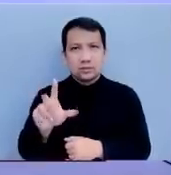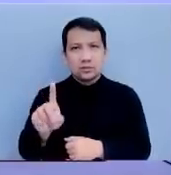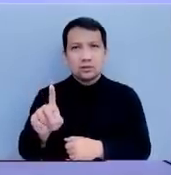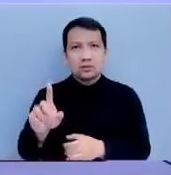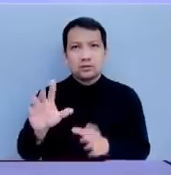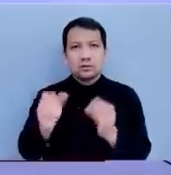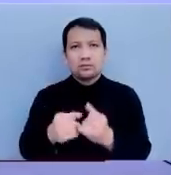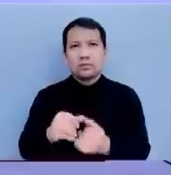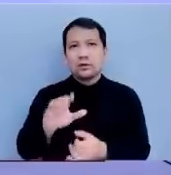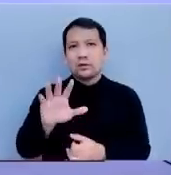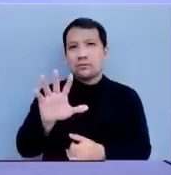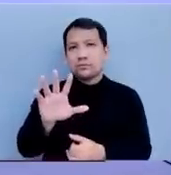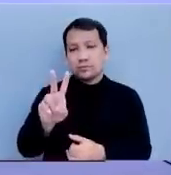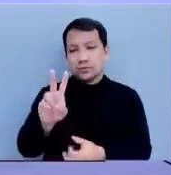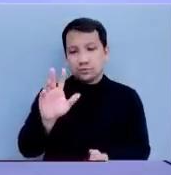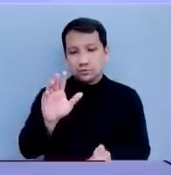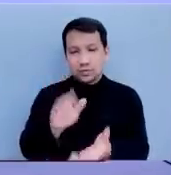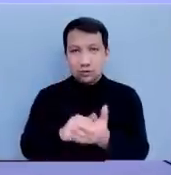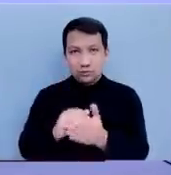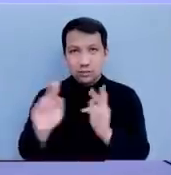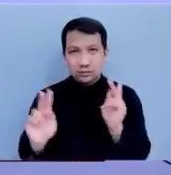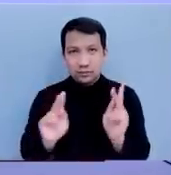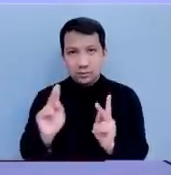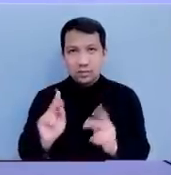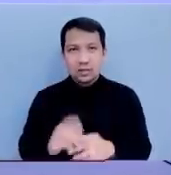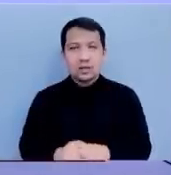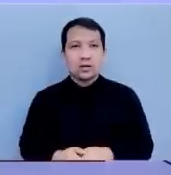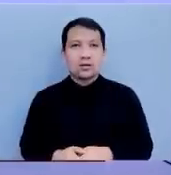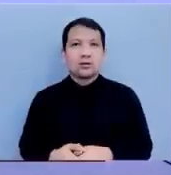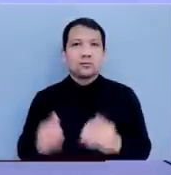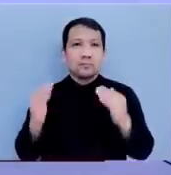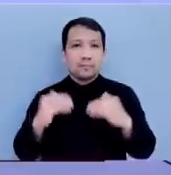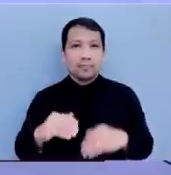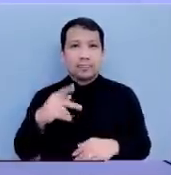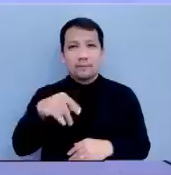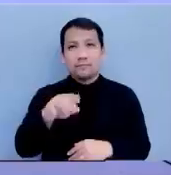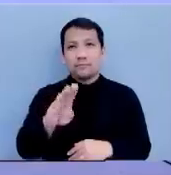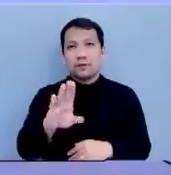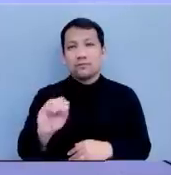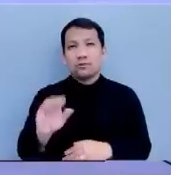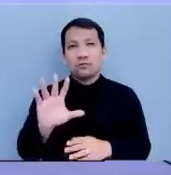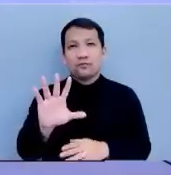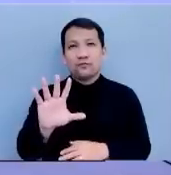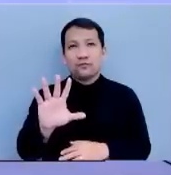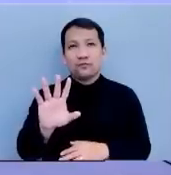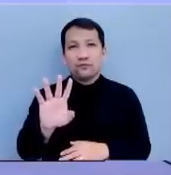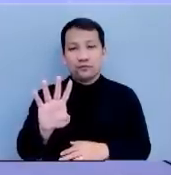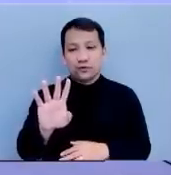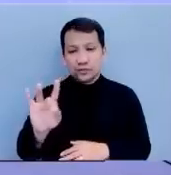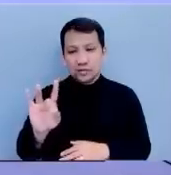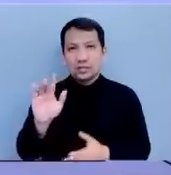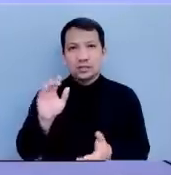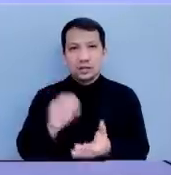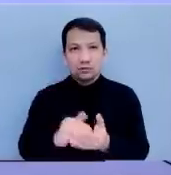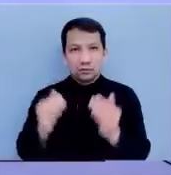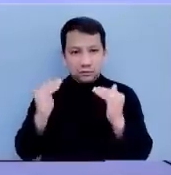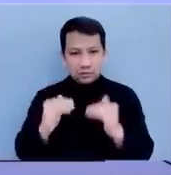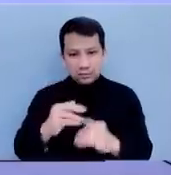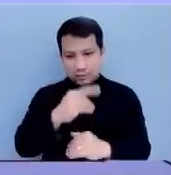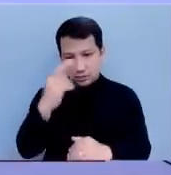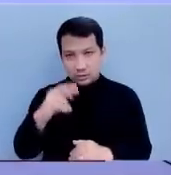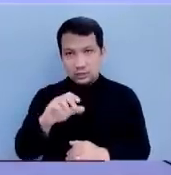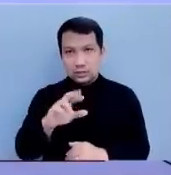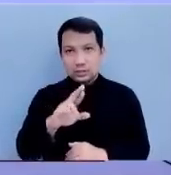pong 52,000 na populasyon. Sunod ang barangay Pembo na merong 48,000, barangay Rizal na